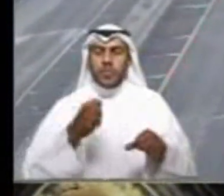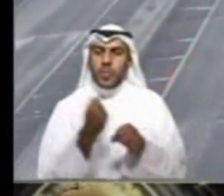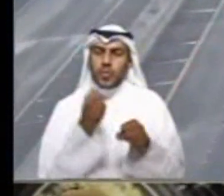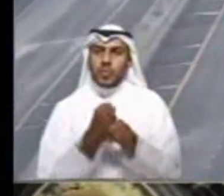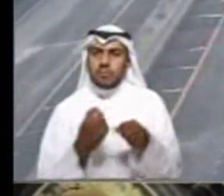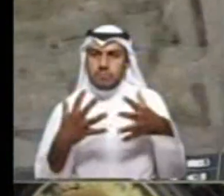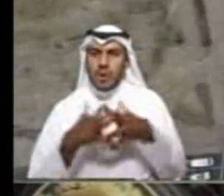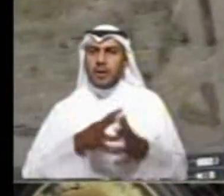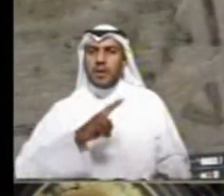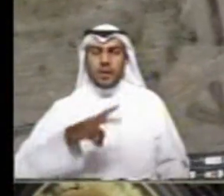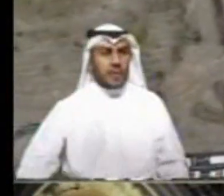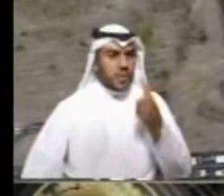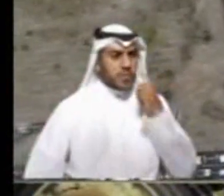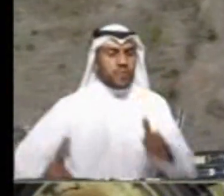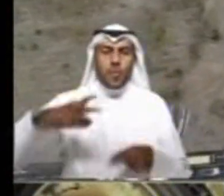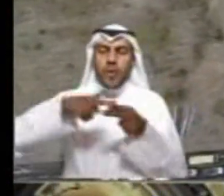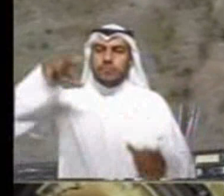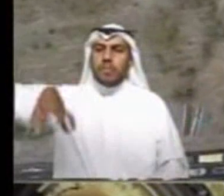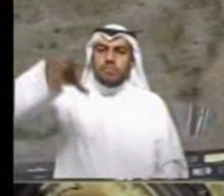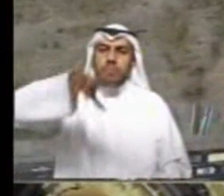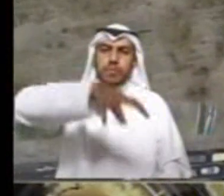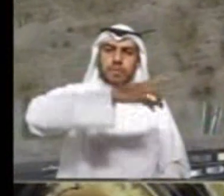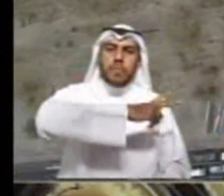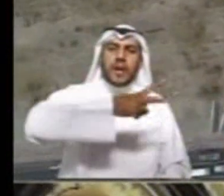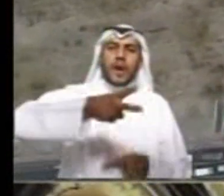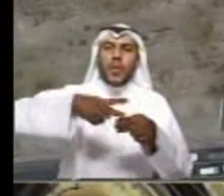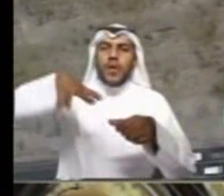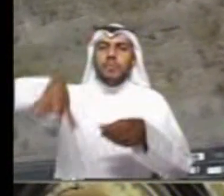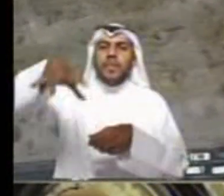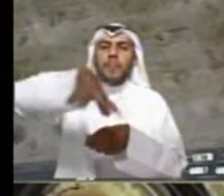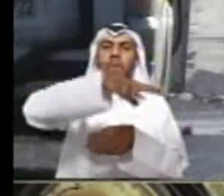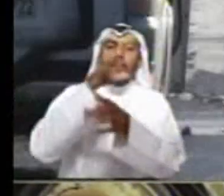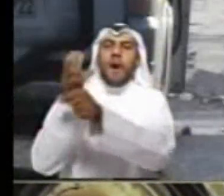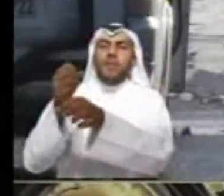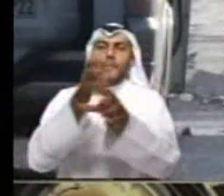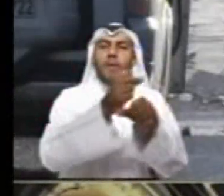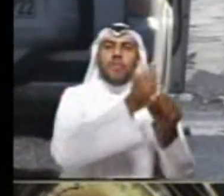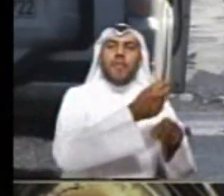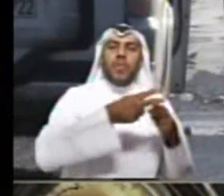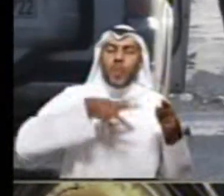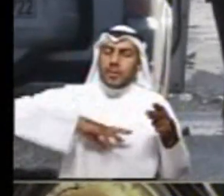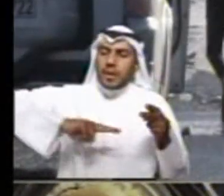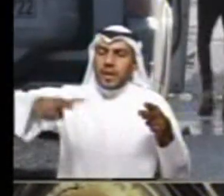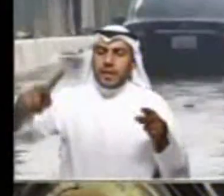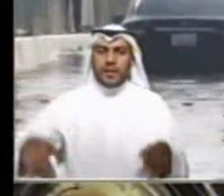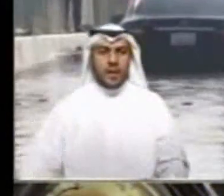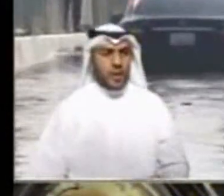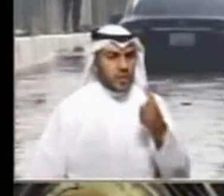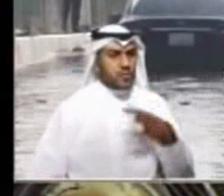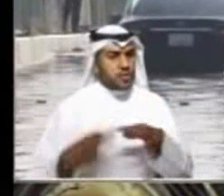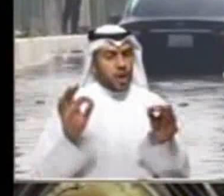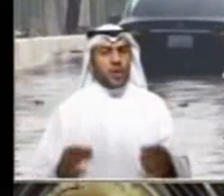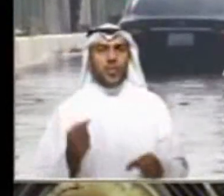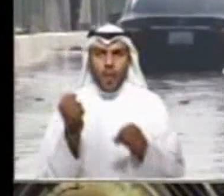في مختلف مناطق ومحافظات البلاد، في وقت أعلنت فيه جميع مؤسسات الدولة حالة الاستعداد